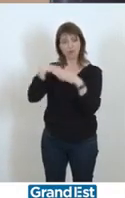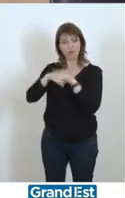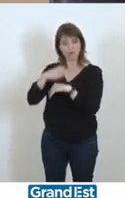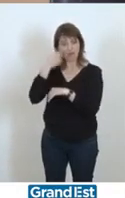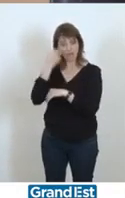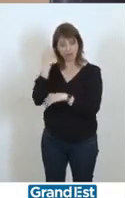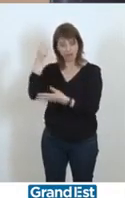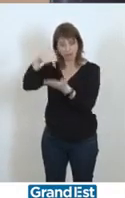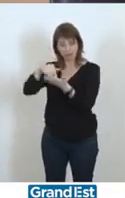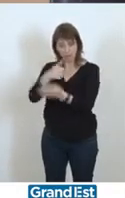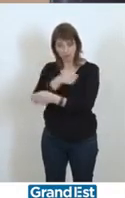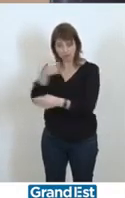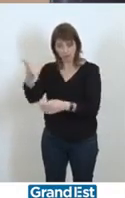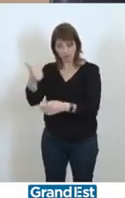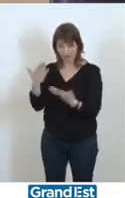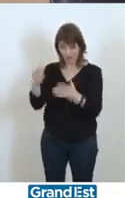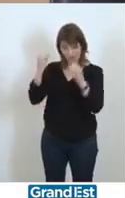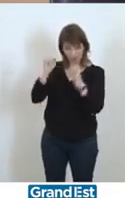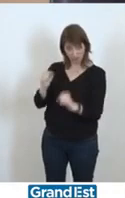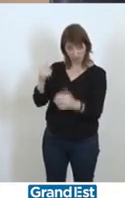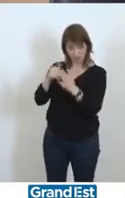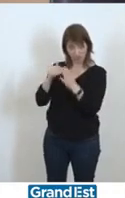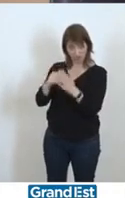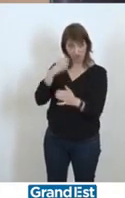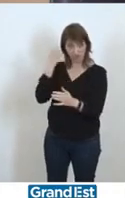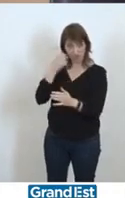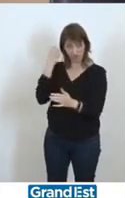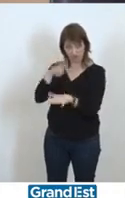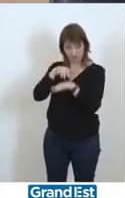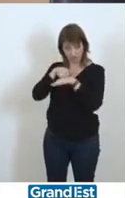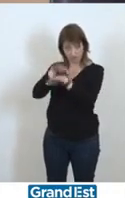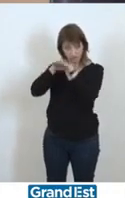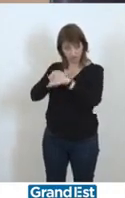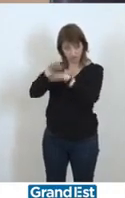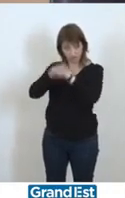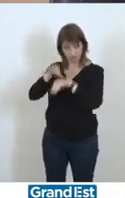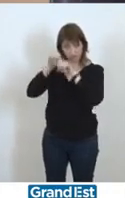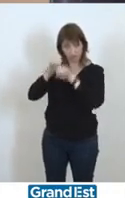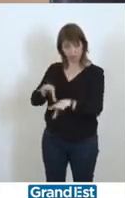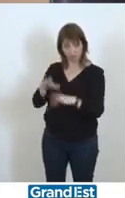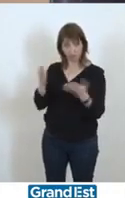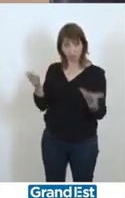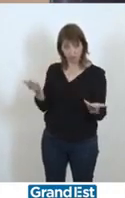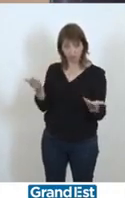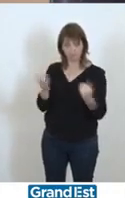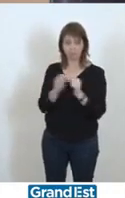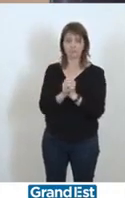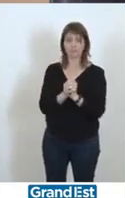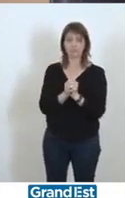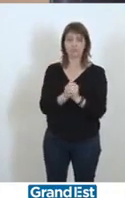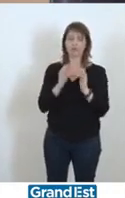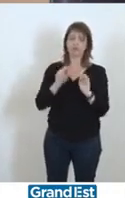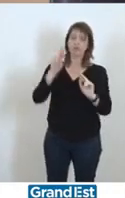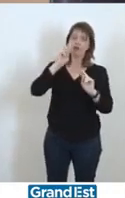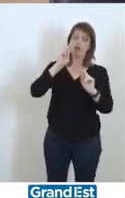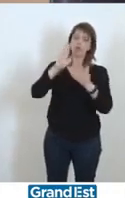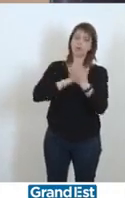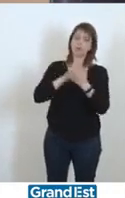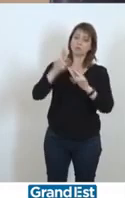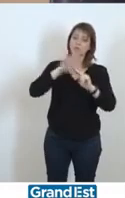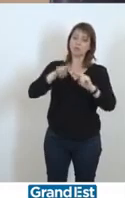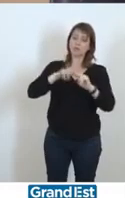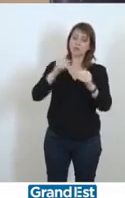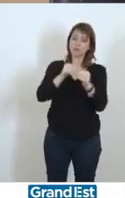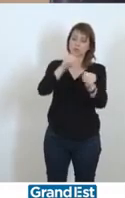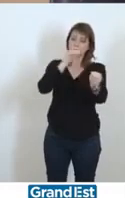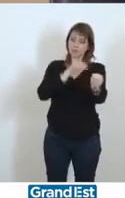en capacité de faire circuler plus de trains sans créer de blocage? Les projets de maintenance préventive doivent être associés à